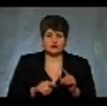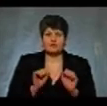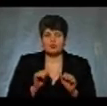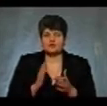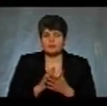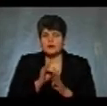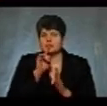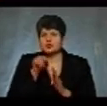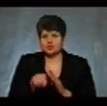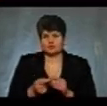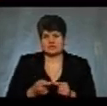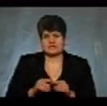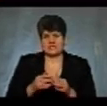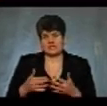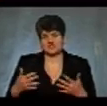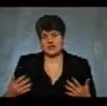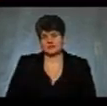мати доступ до таких речей.